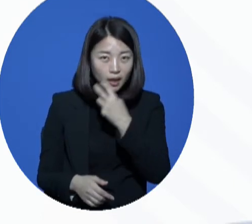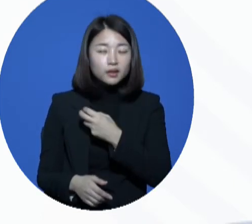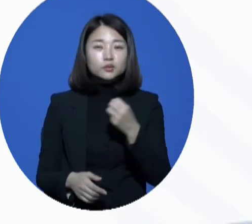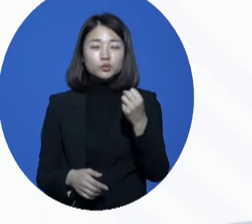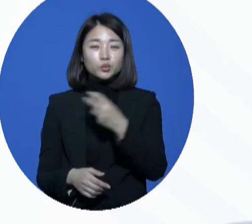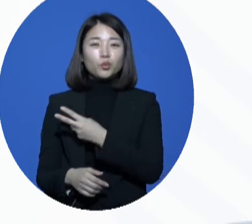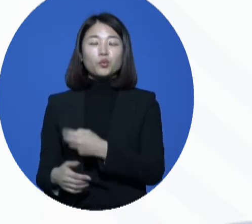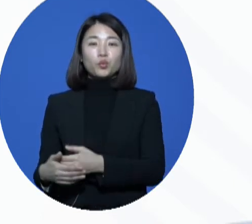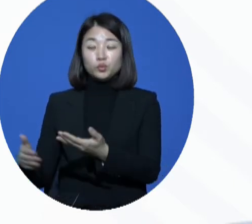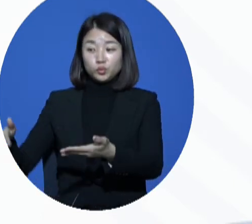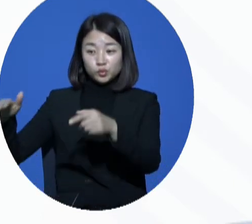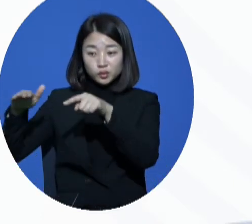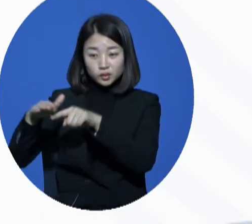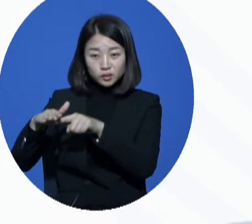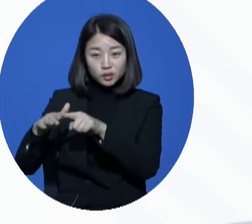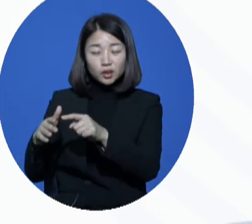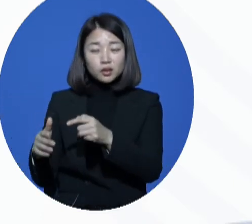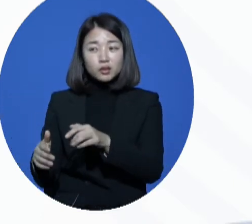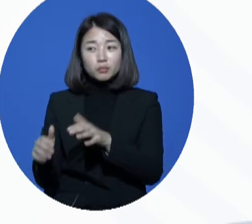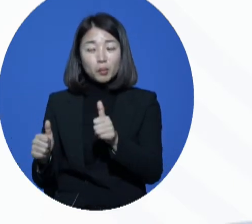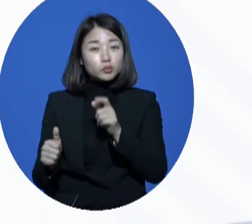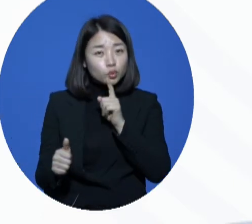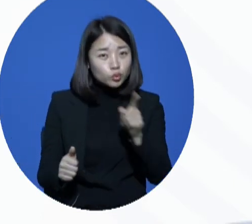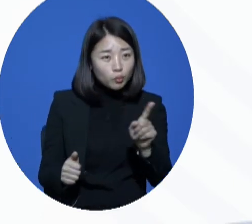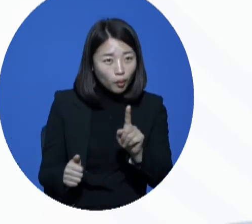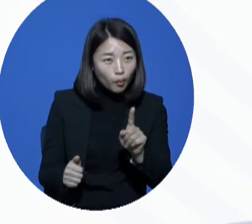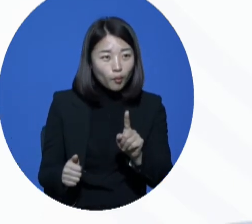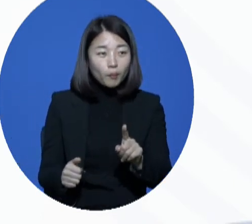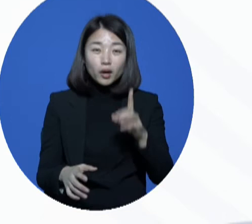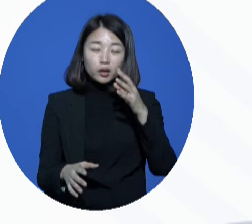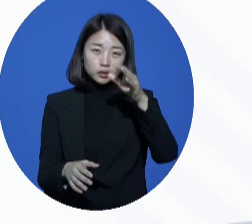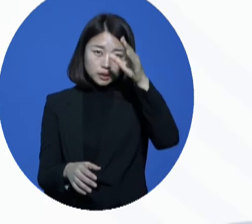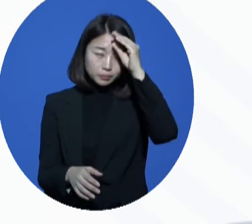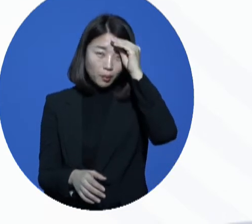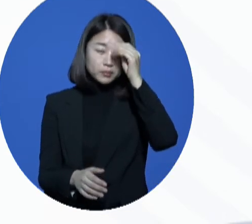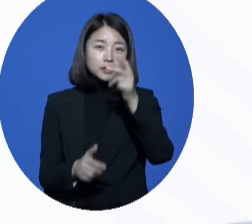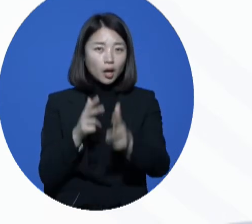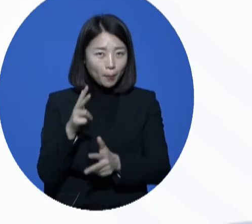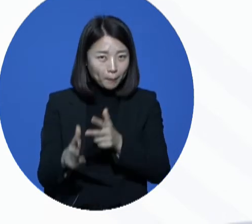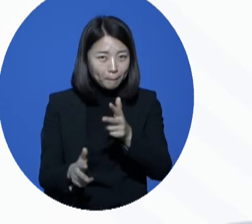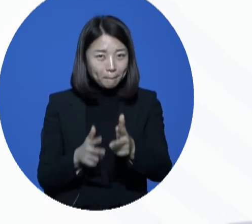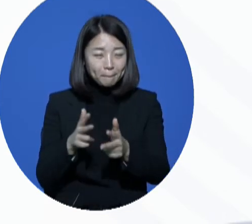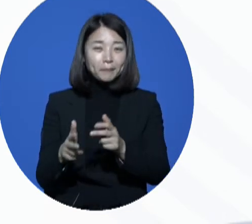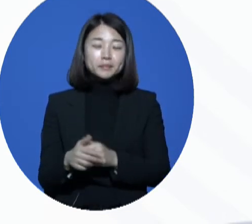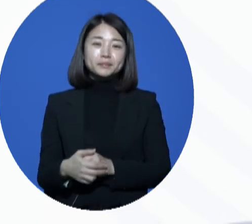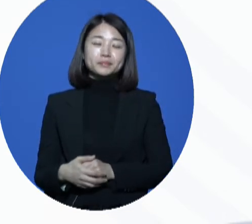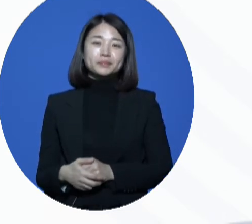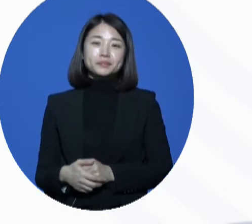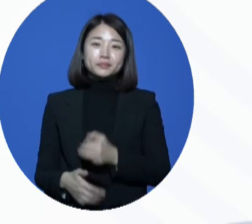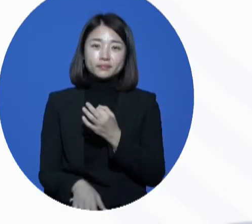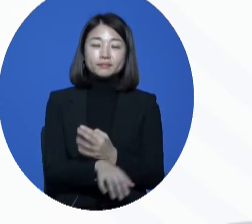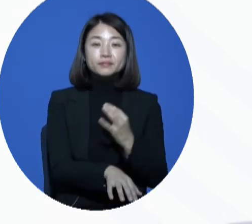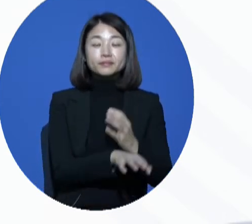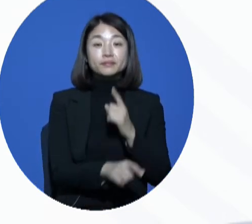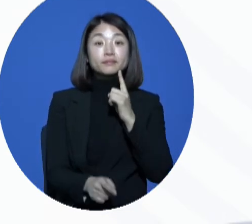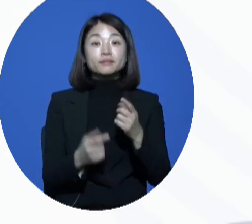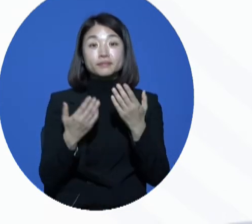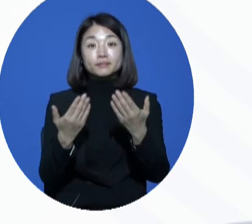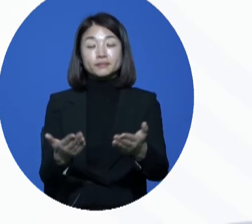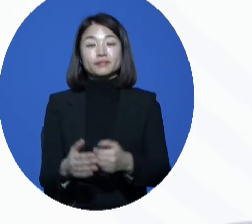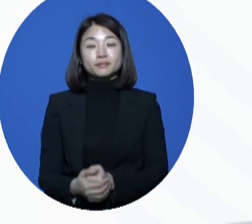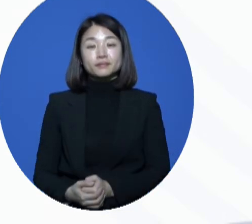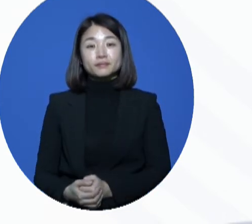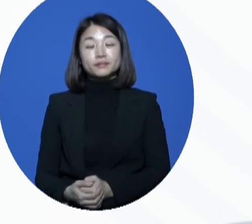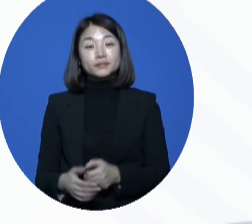그리고 탈시설의 중요한 소송, 연구 용역, 시범 사업 등의 내용들을 이제 간략하게 말씀드리고요.